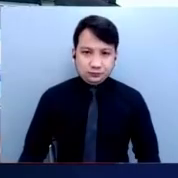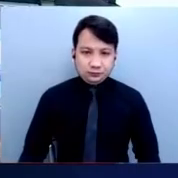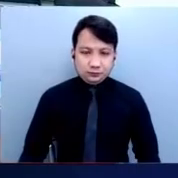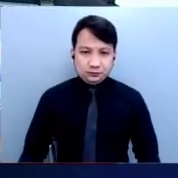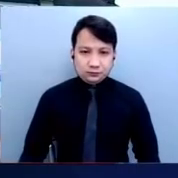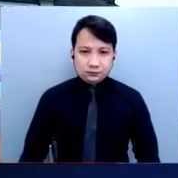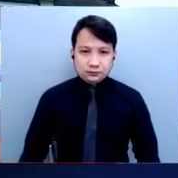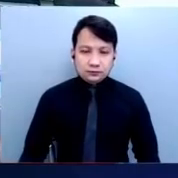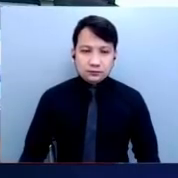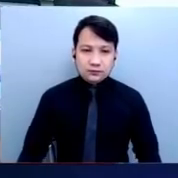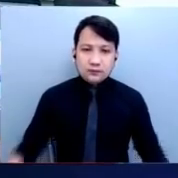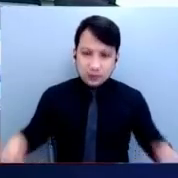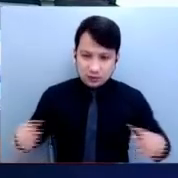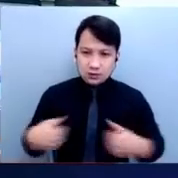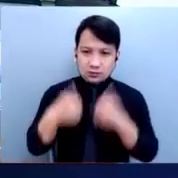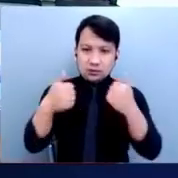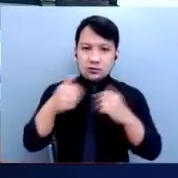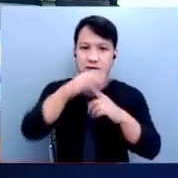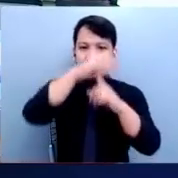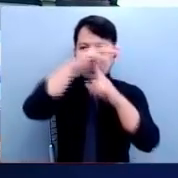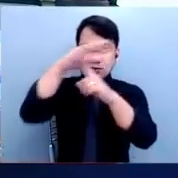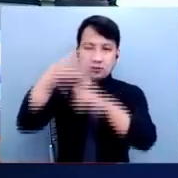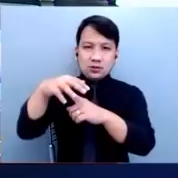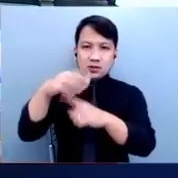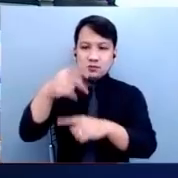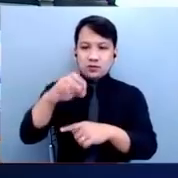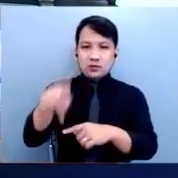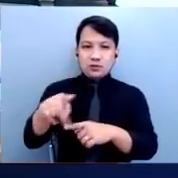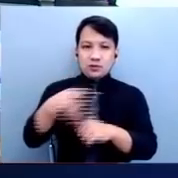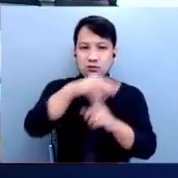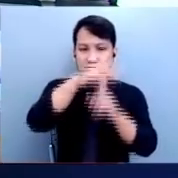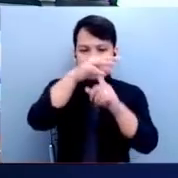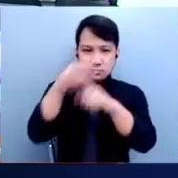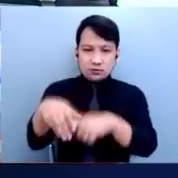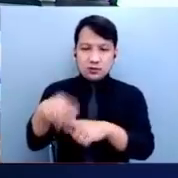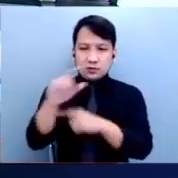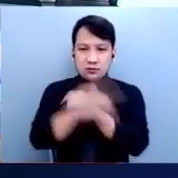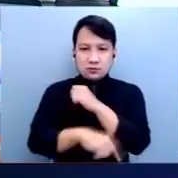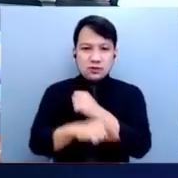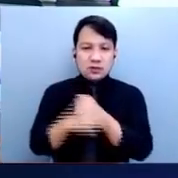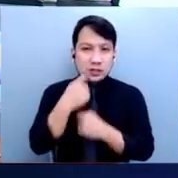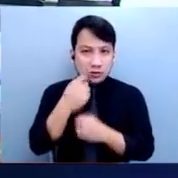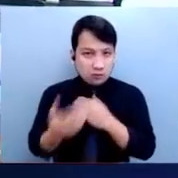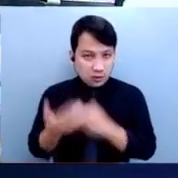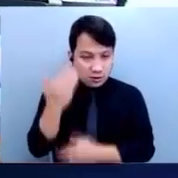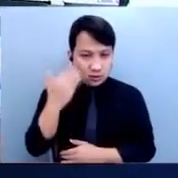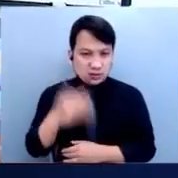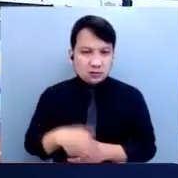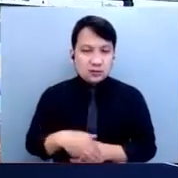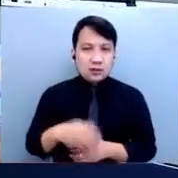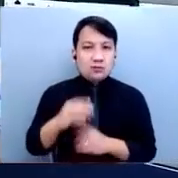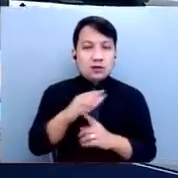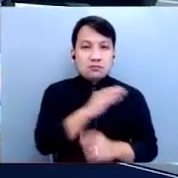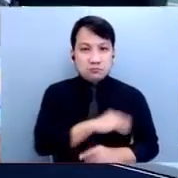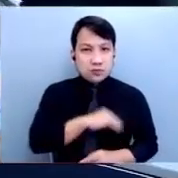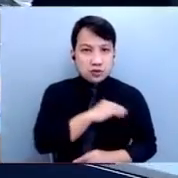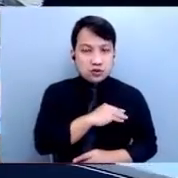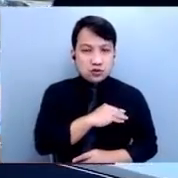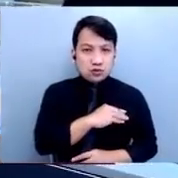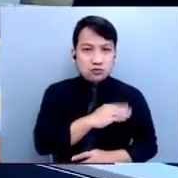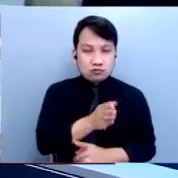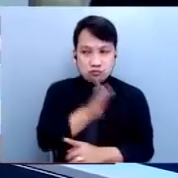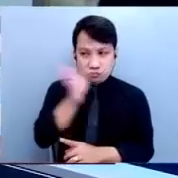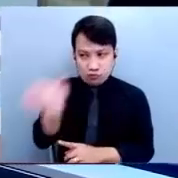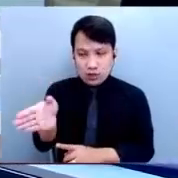Trahedya na naman sa ERE, isa pong helicopter ng Philippine National Police ang bumagsak sa Real Quezon kaninang umaga. Ang kanyang misyon nga ay sunduin si PNP Chief